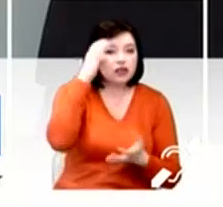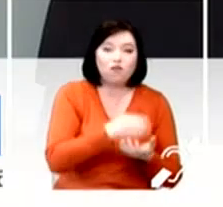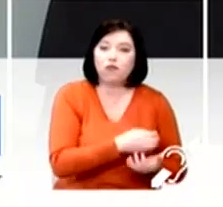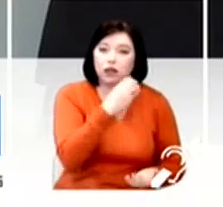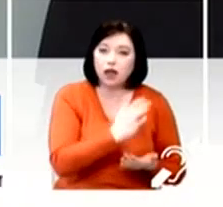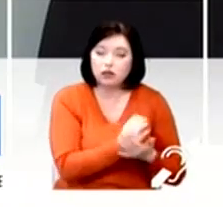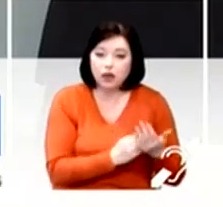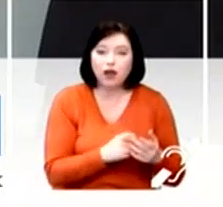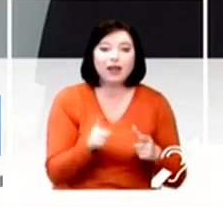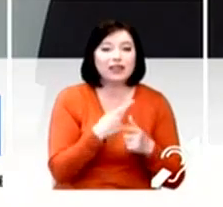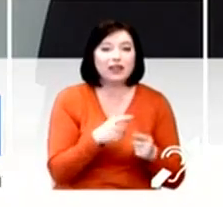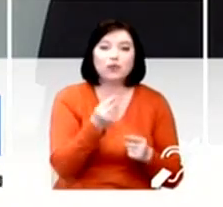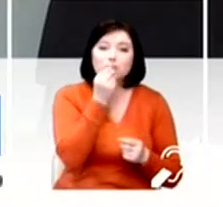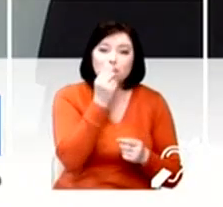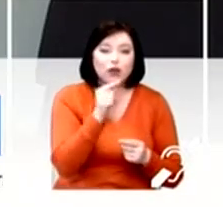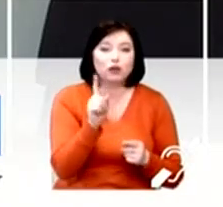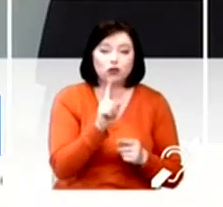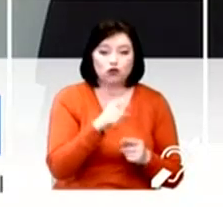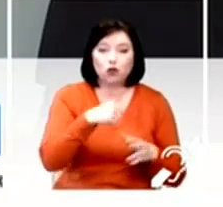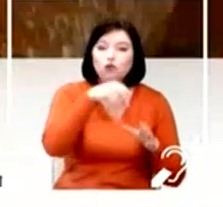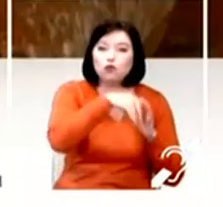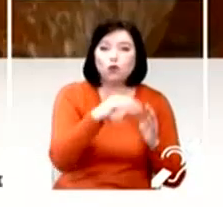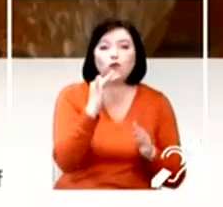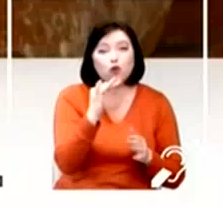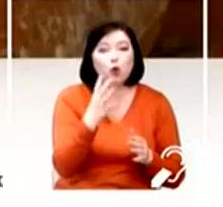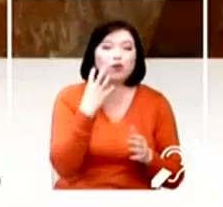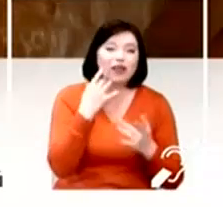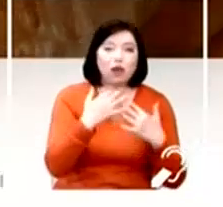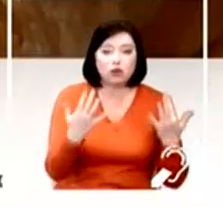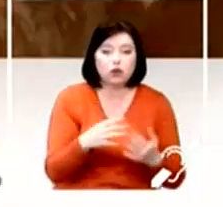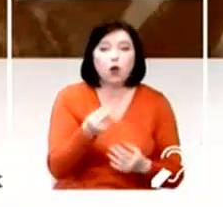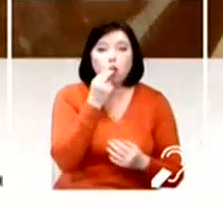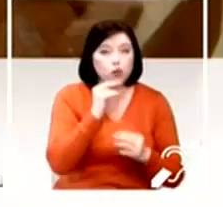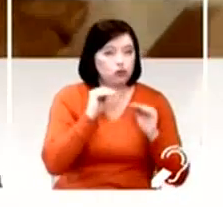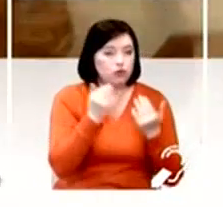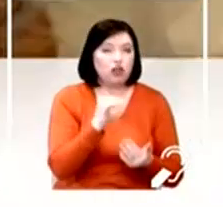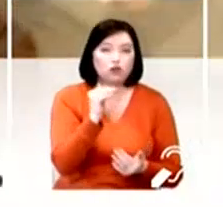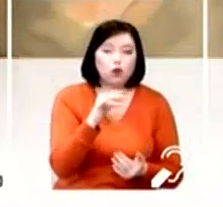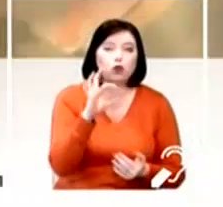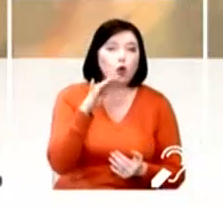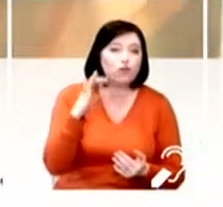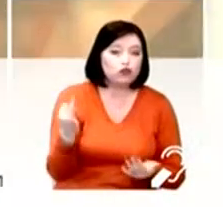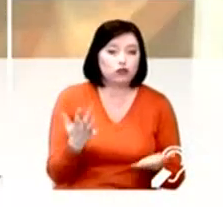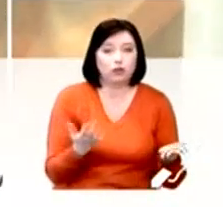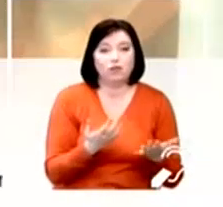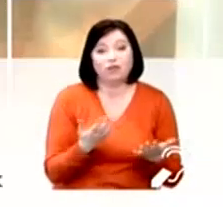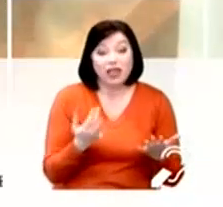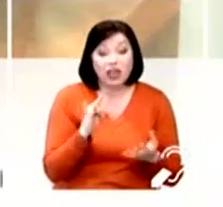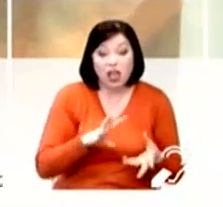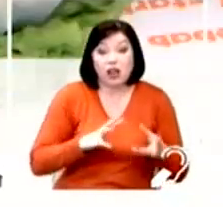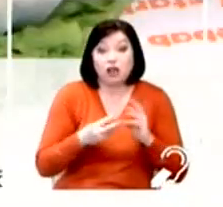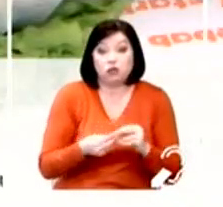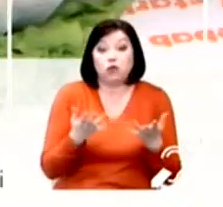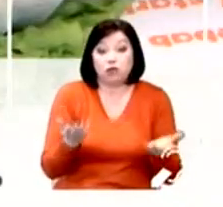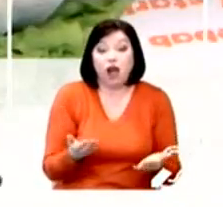o mâncare adăugătoare în geantă, fructe, mănâncă mai puține fructe, legume și tot așa. Consecințele